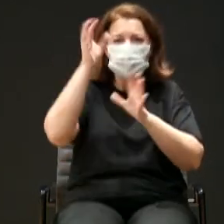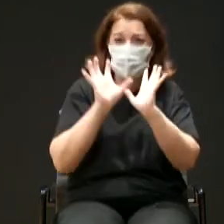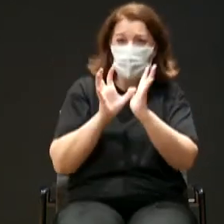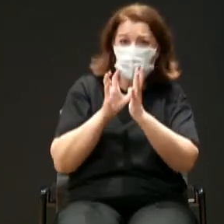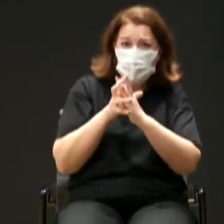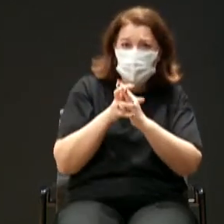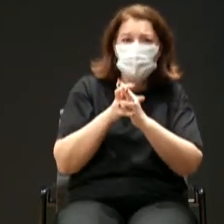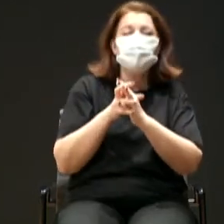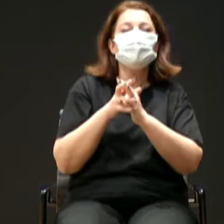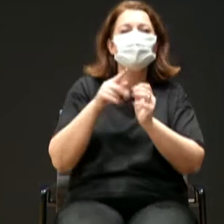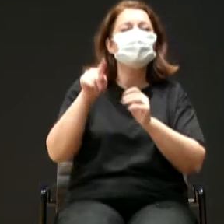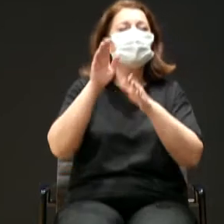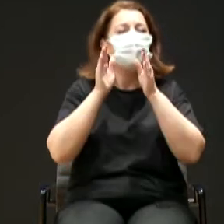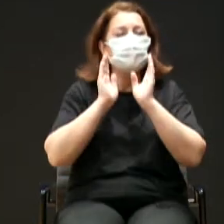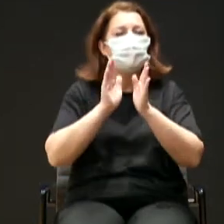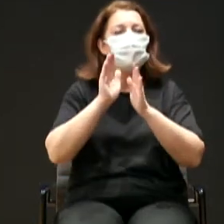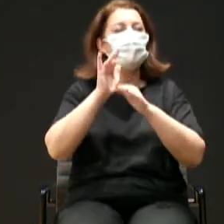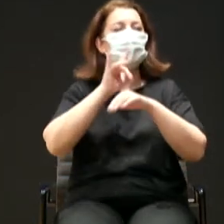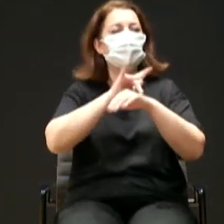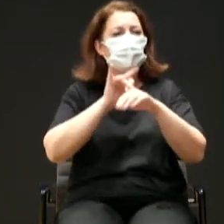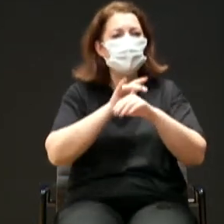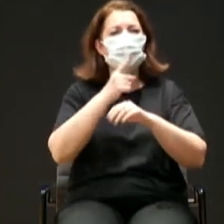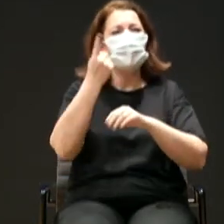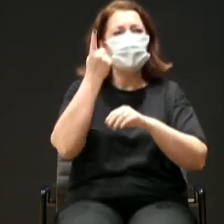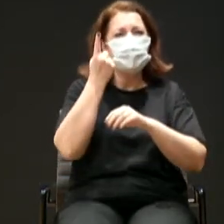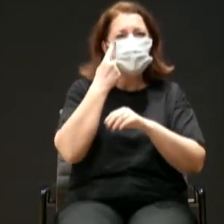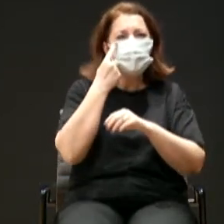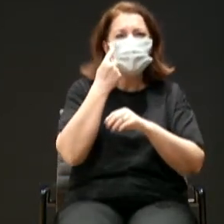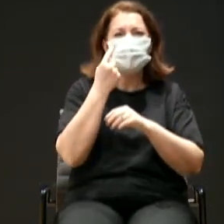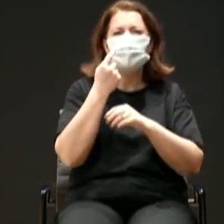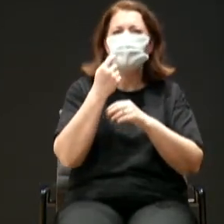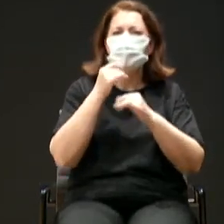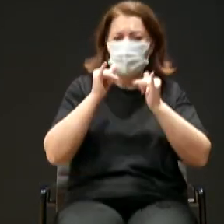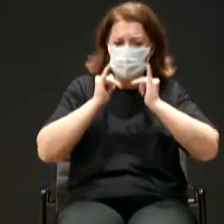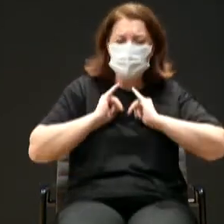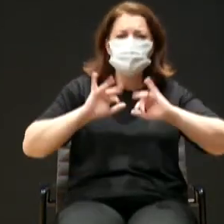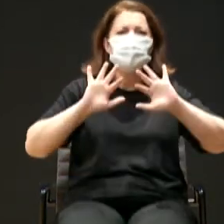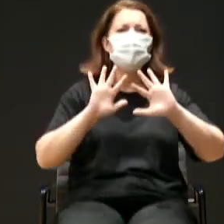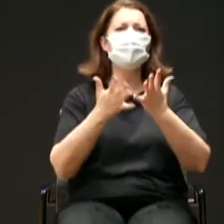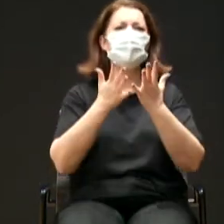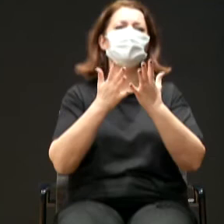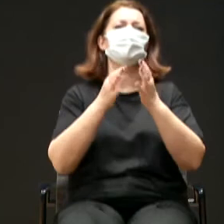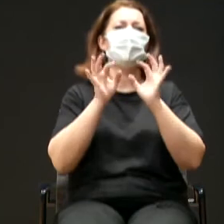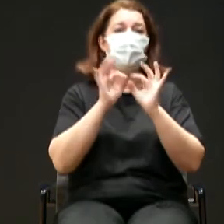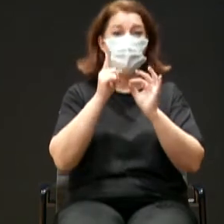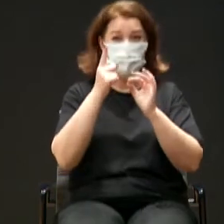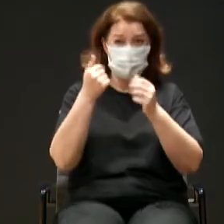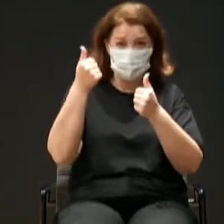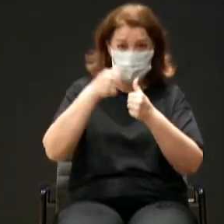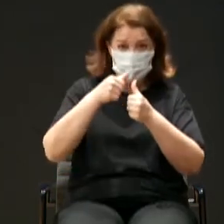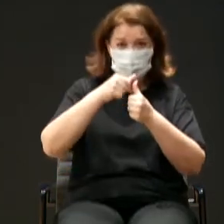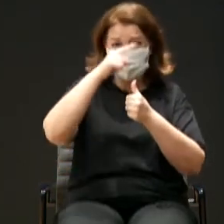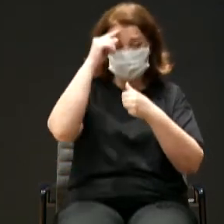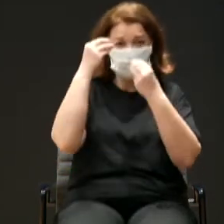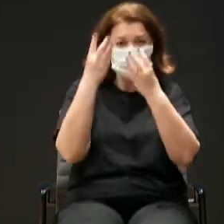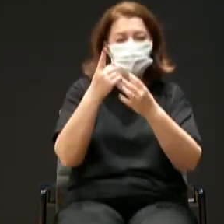sürekli ülkenin ve devletin bekasıyla oynamışlardır. Fırsat görürlerse bir daha oynayacaklardır. İlginç